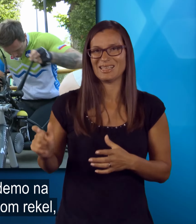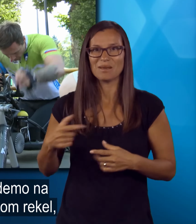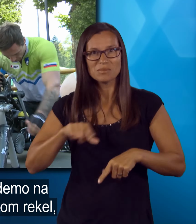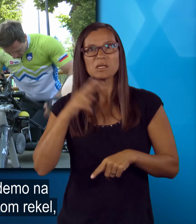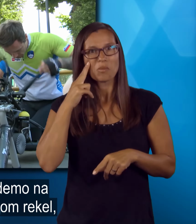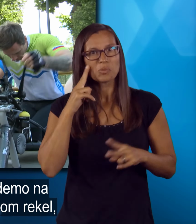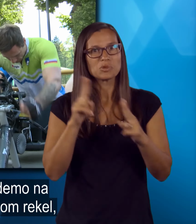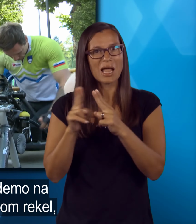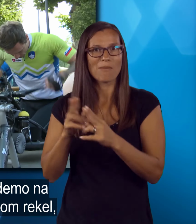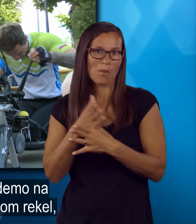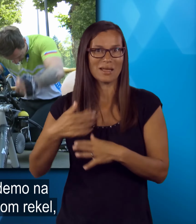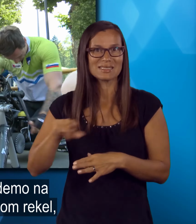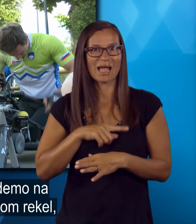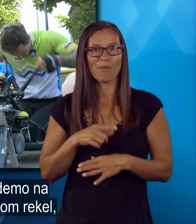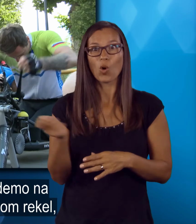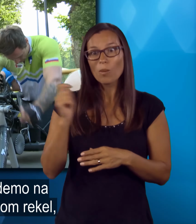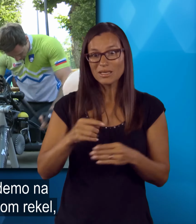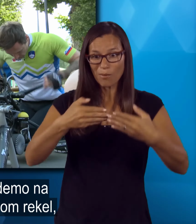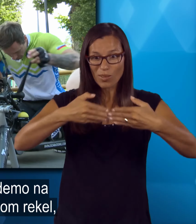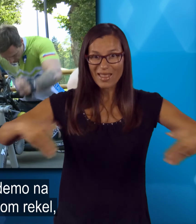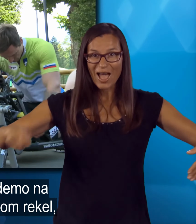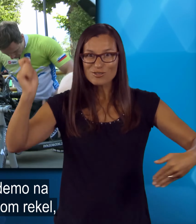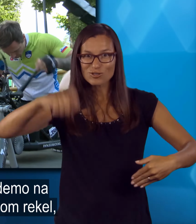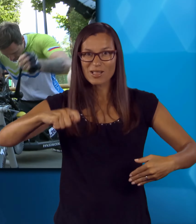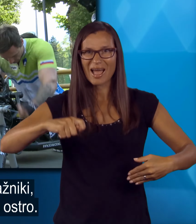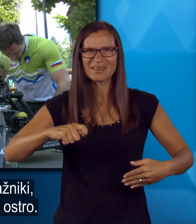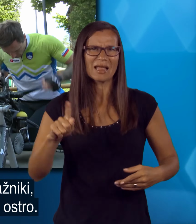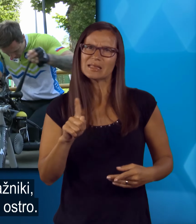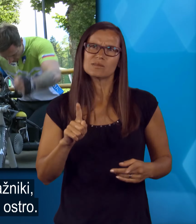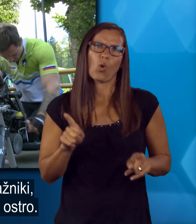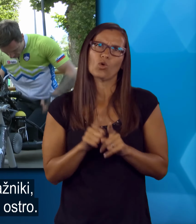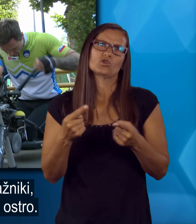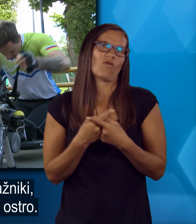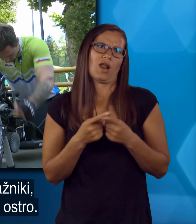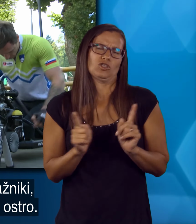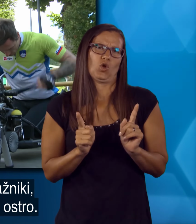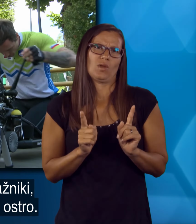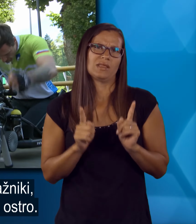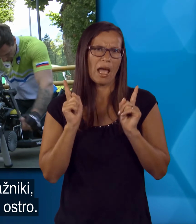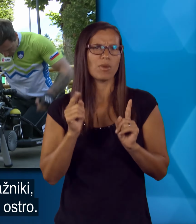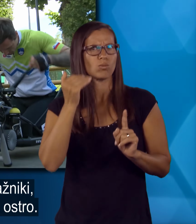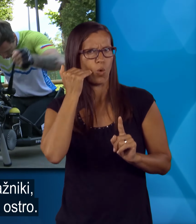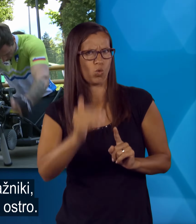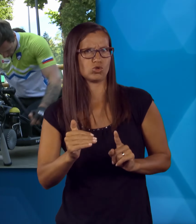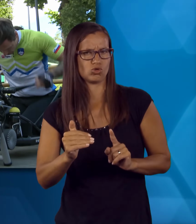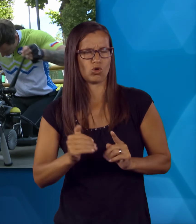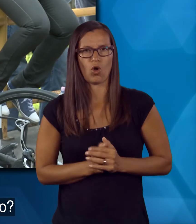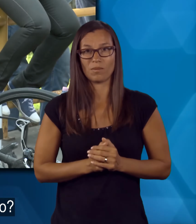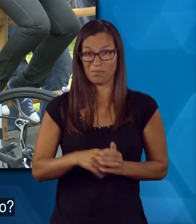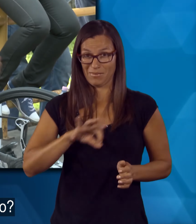sabo, med tem, ko pridemo na štartno črto, smo, ne bom rekel, da so vražniki, ampak na ojštro.